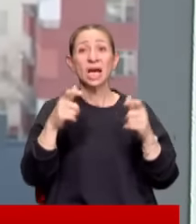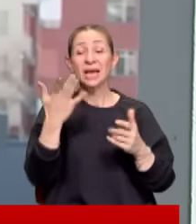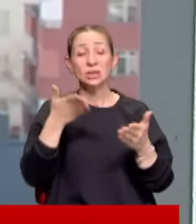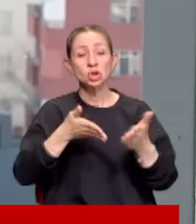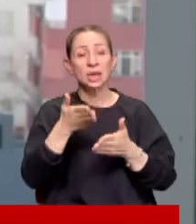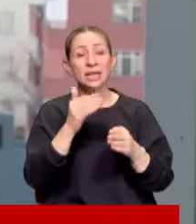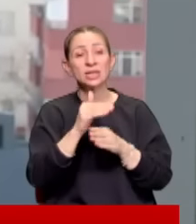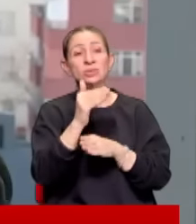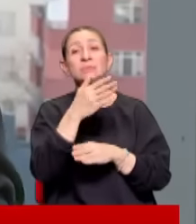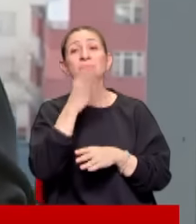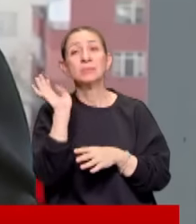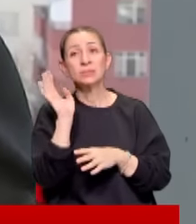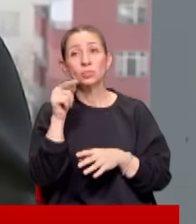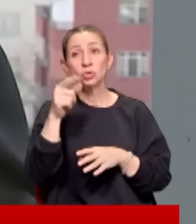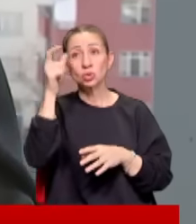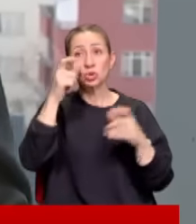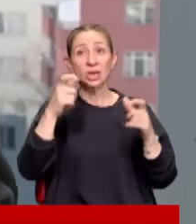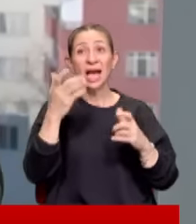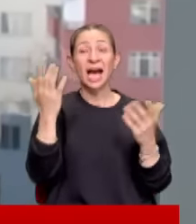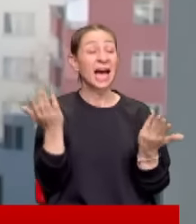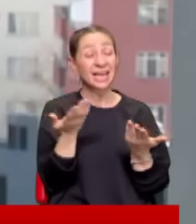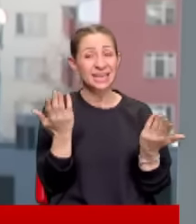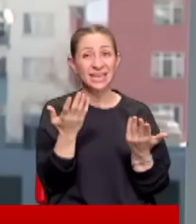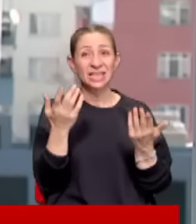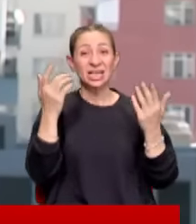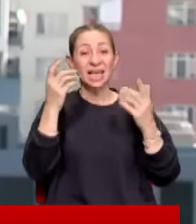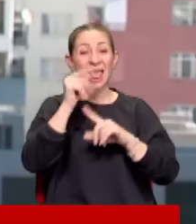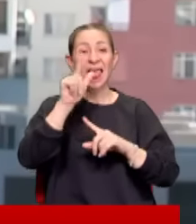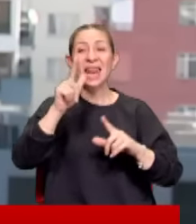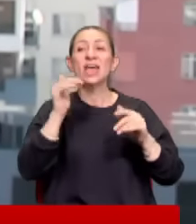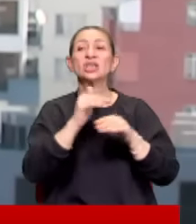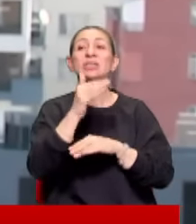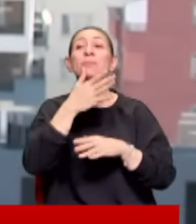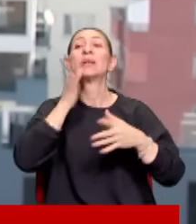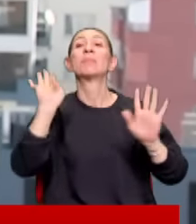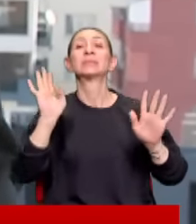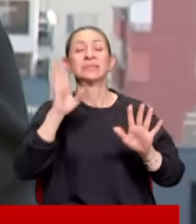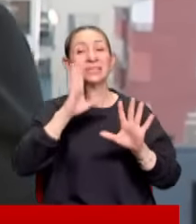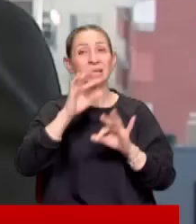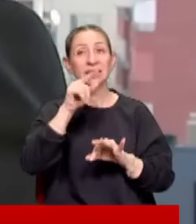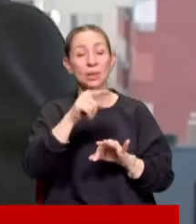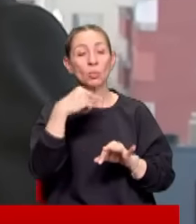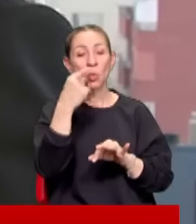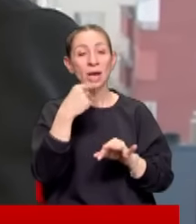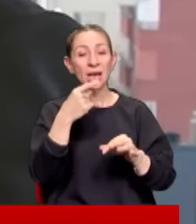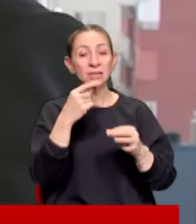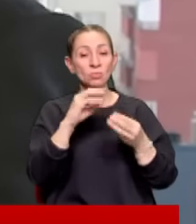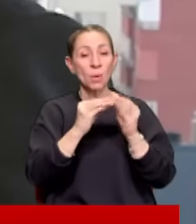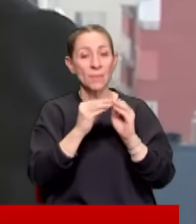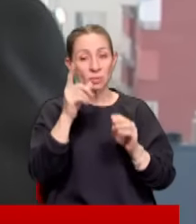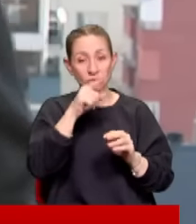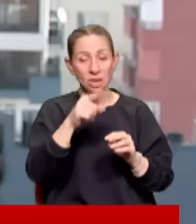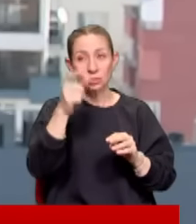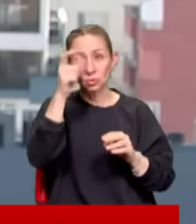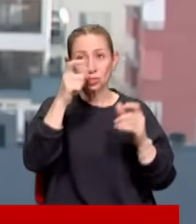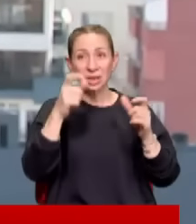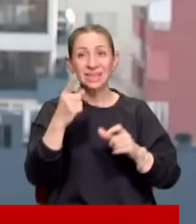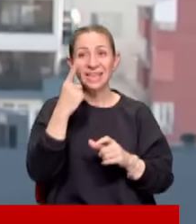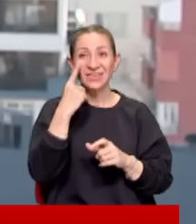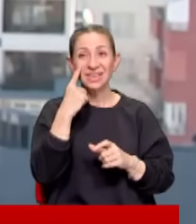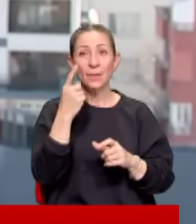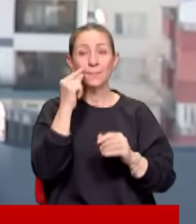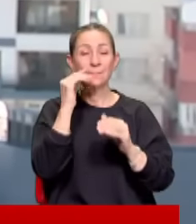sokağında yaşadığını bilmediğimiz, bu ülkenin hangi şehrinde yaşadığını bilmediğimiz insanlar yine bu mülakat garabetinde ülkeye,